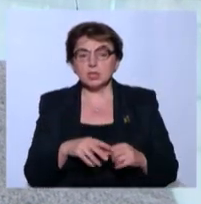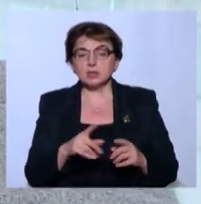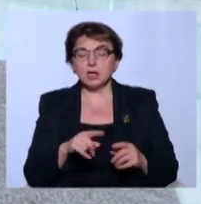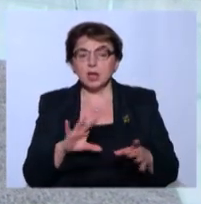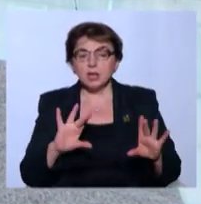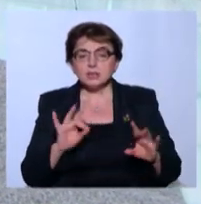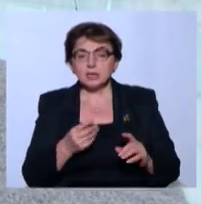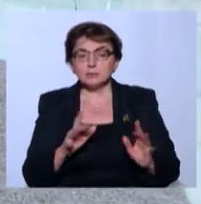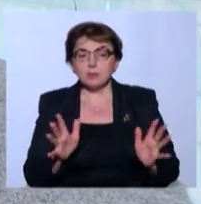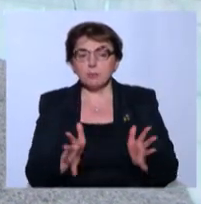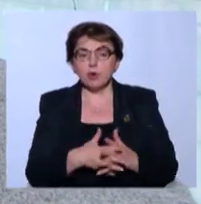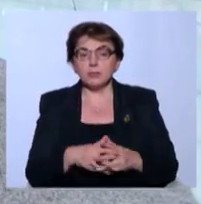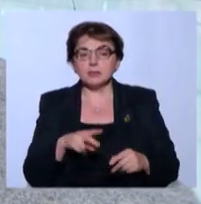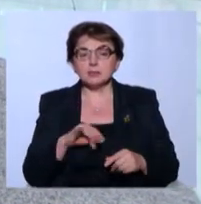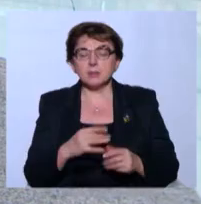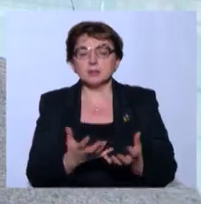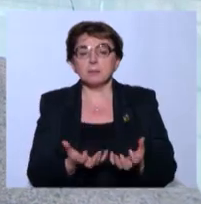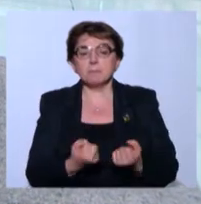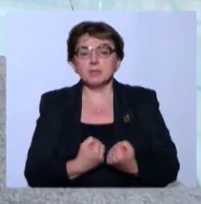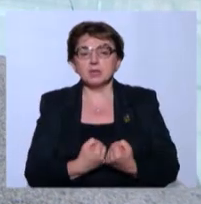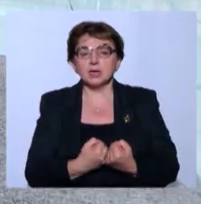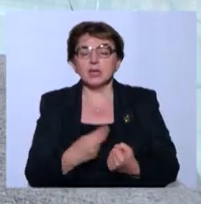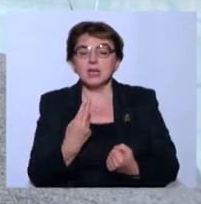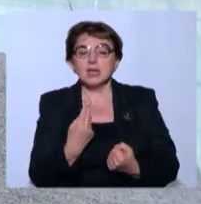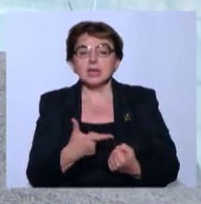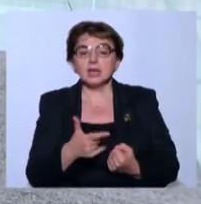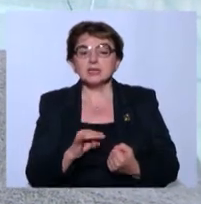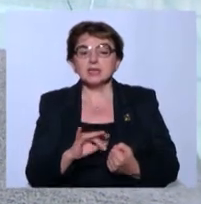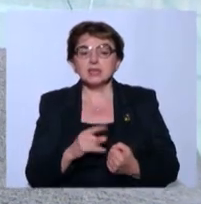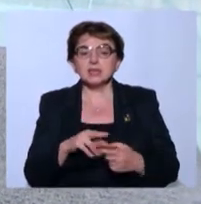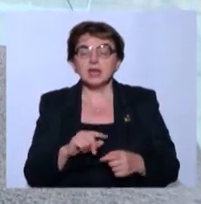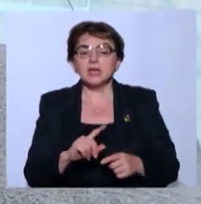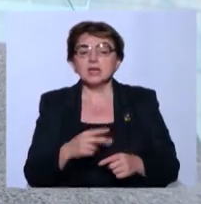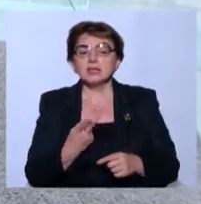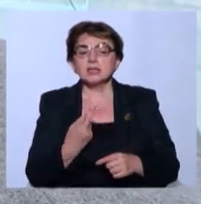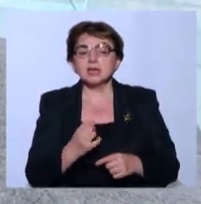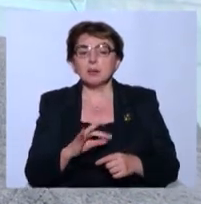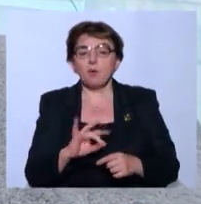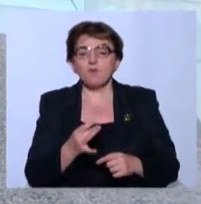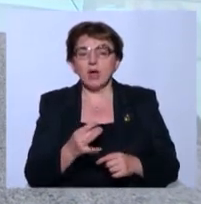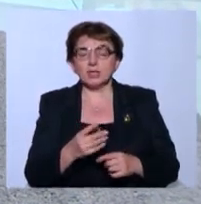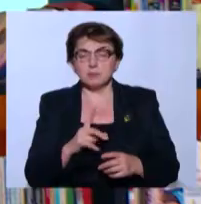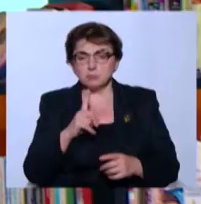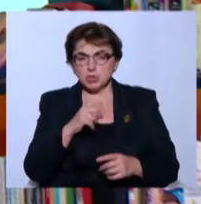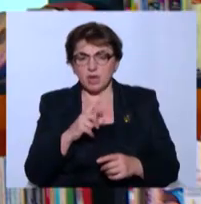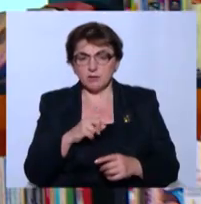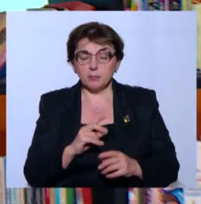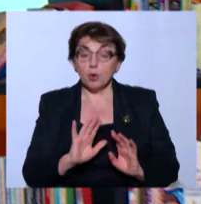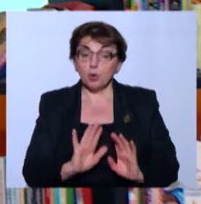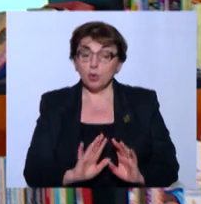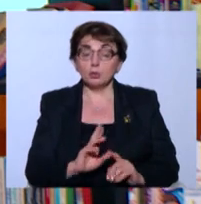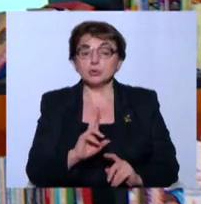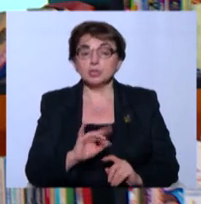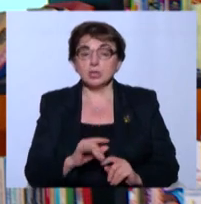ცხიმზე მოქმედებს ლიპაზა და მიიღება გლიცერინი და ცხიმოვანი მჟავები. ხოლო ცილაზე